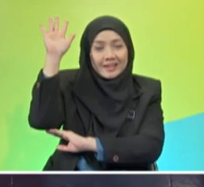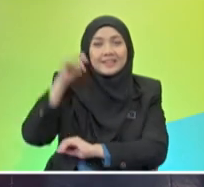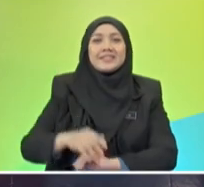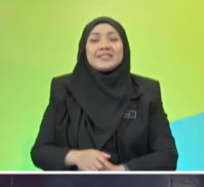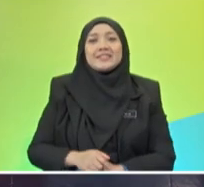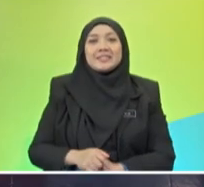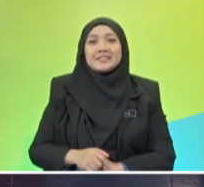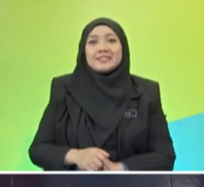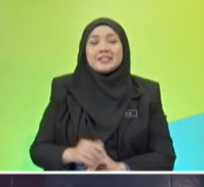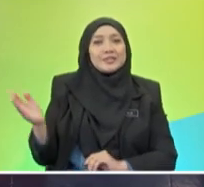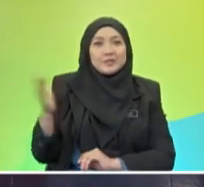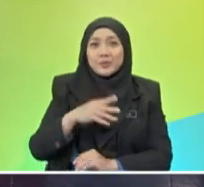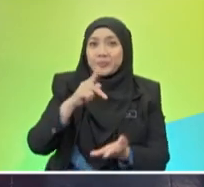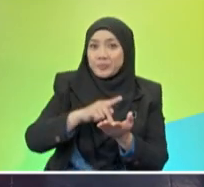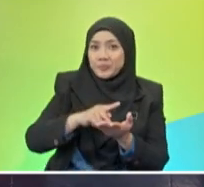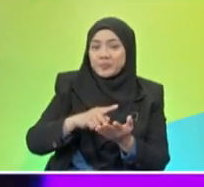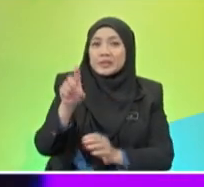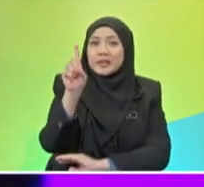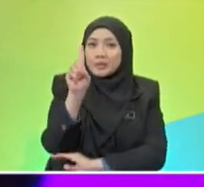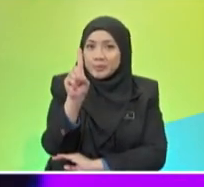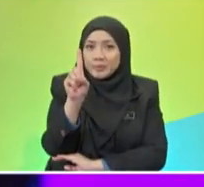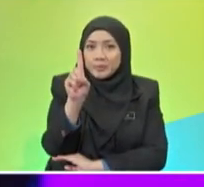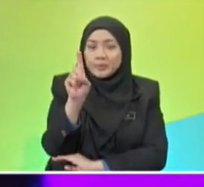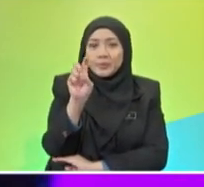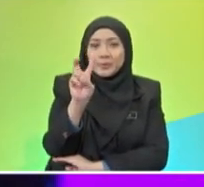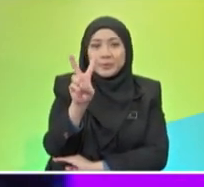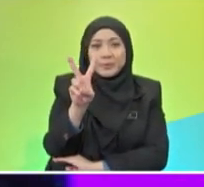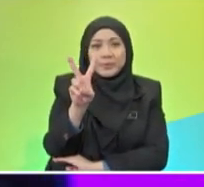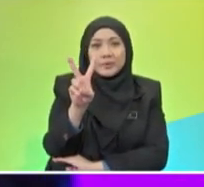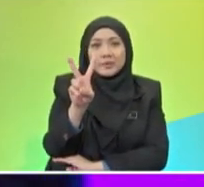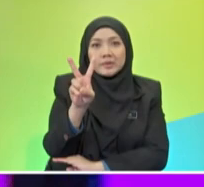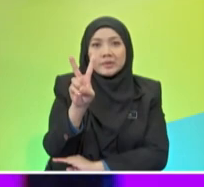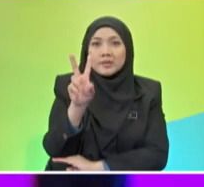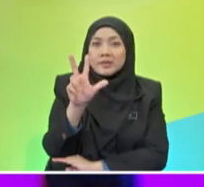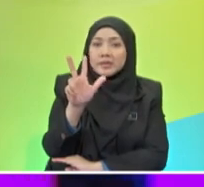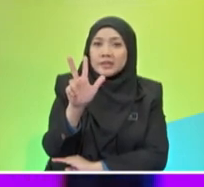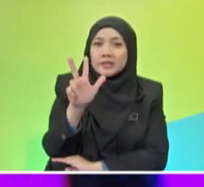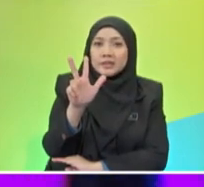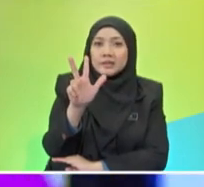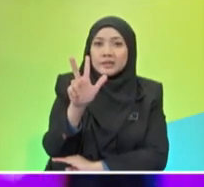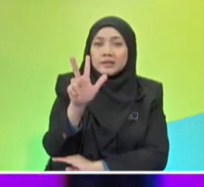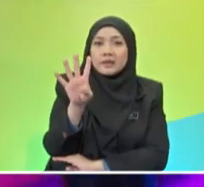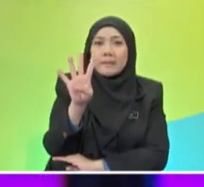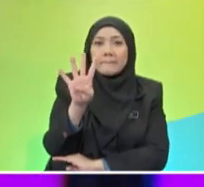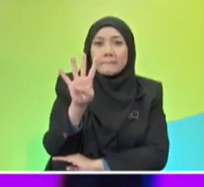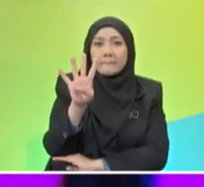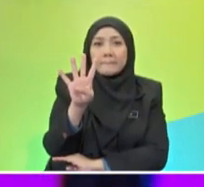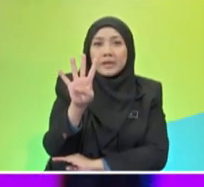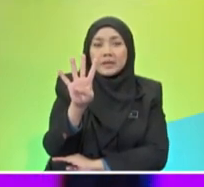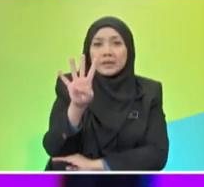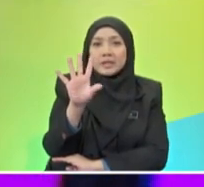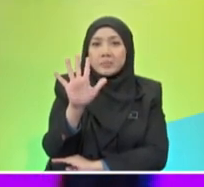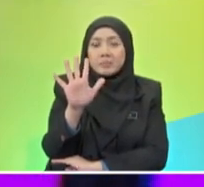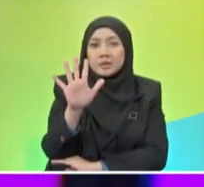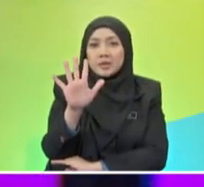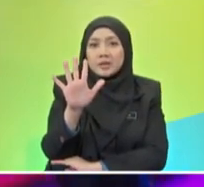Okey, jom. Satu, dua, tiga, empat,